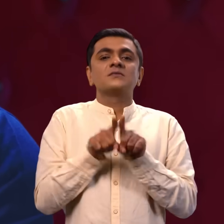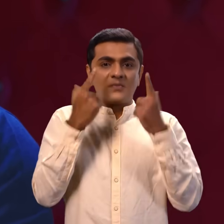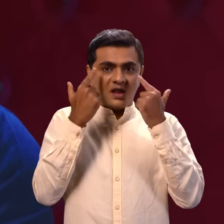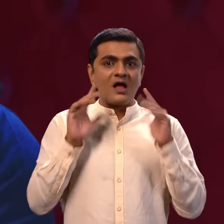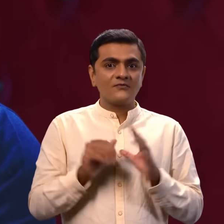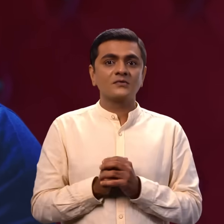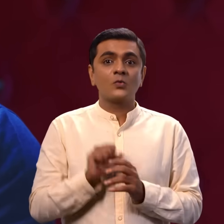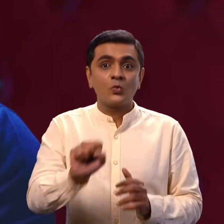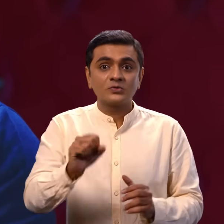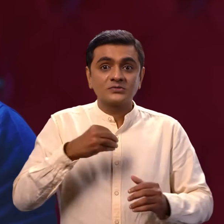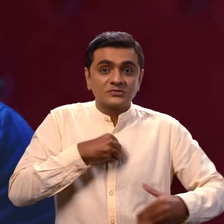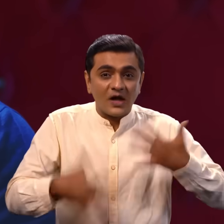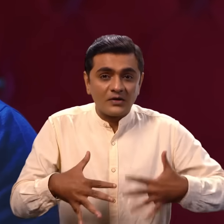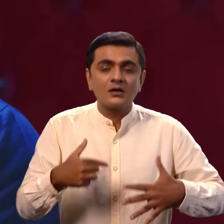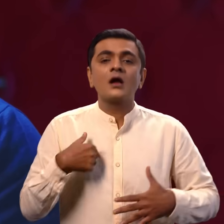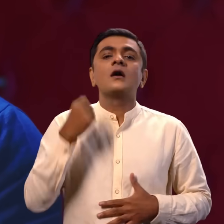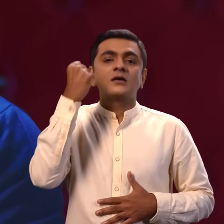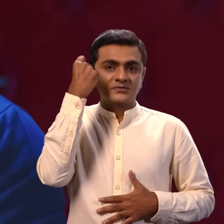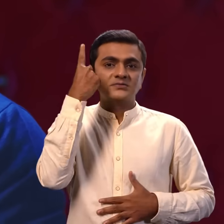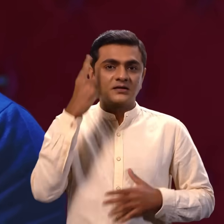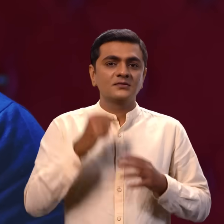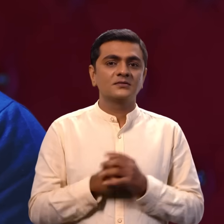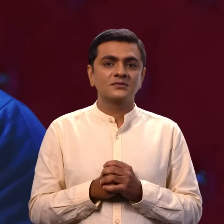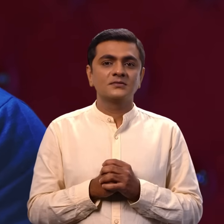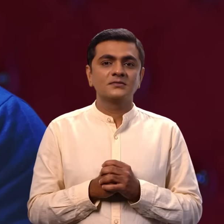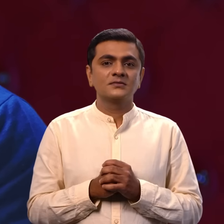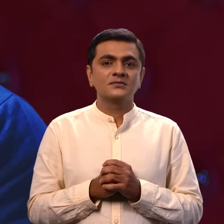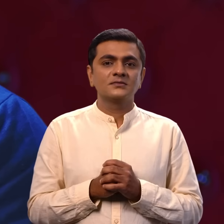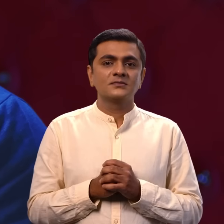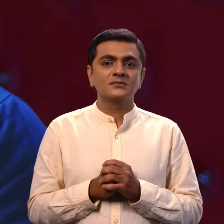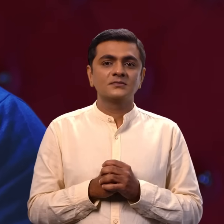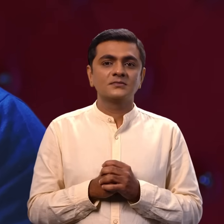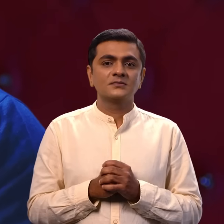है, उनकी तकलीफों को समझती है।